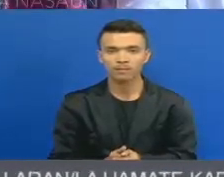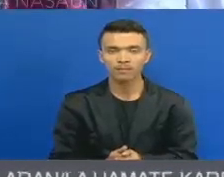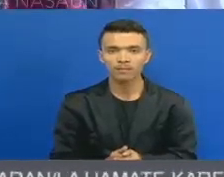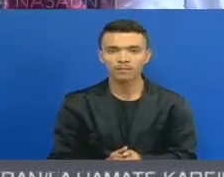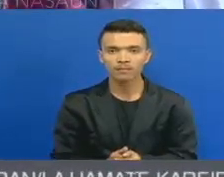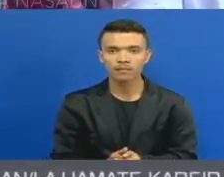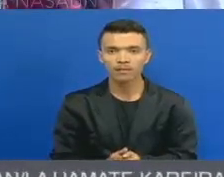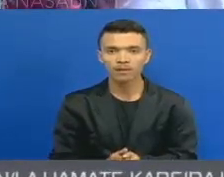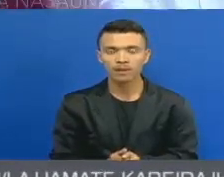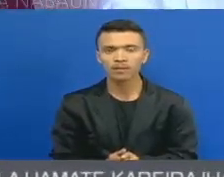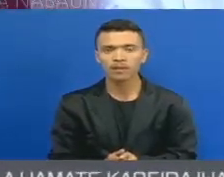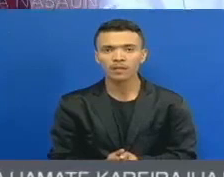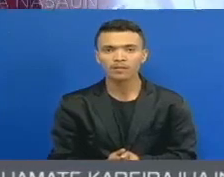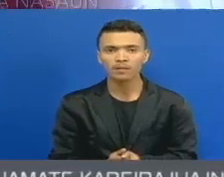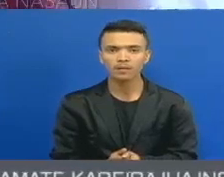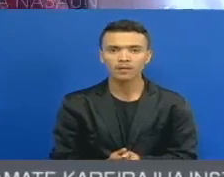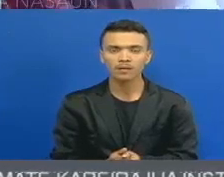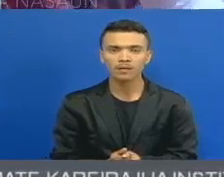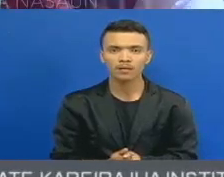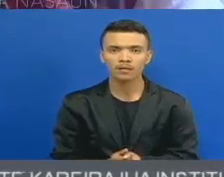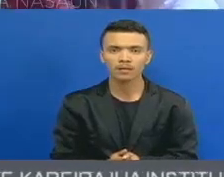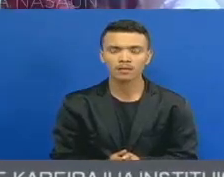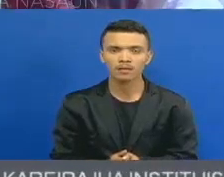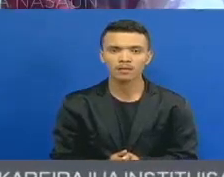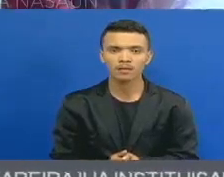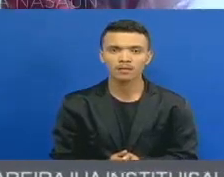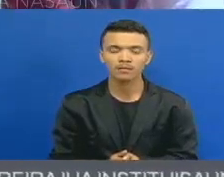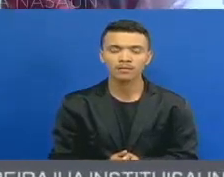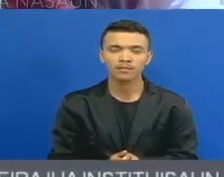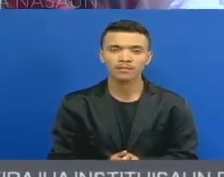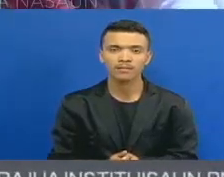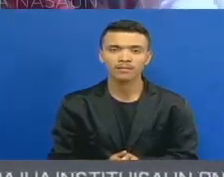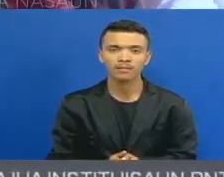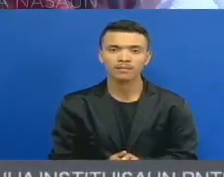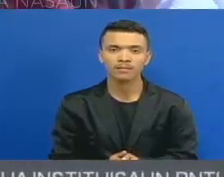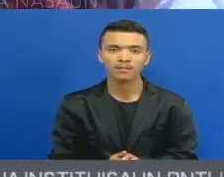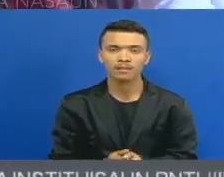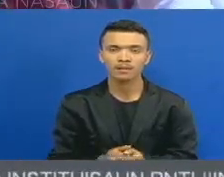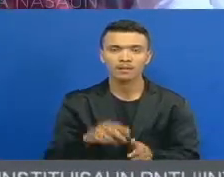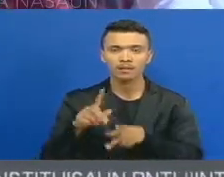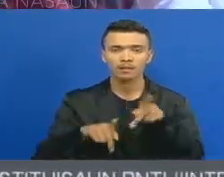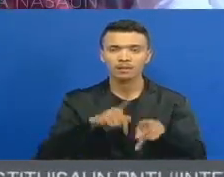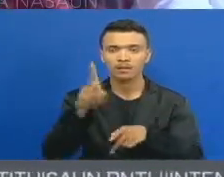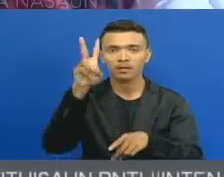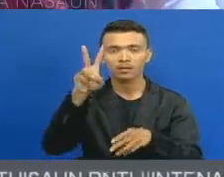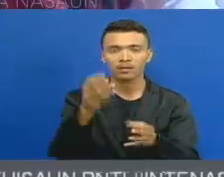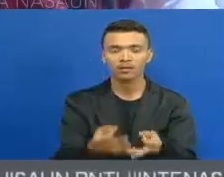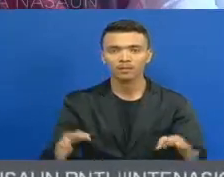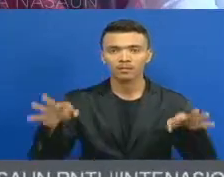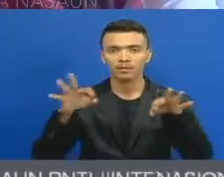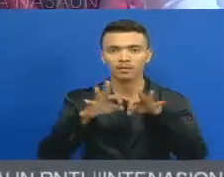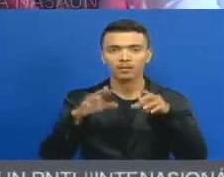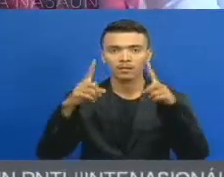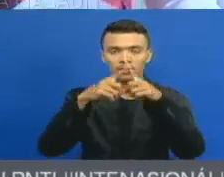ini loh sensitif itu oleh proklama itu nih independensi unilateral. Karena yang ruane yang penting loh sebab itu, pak